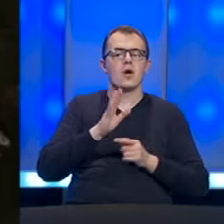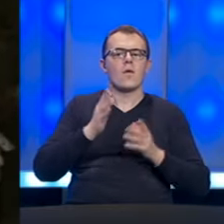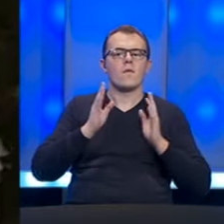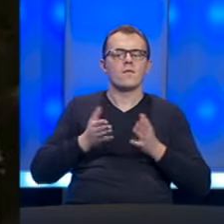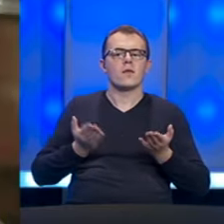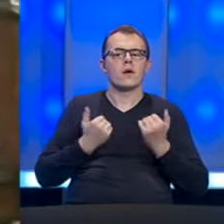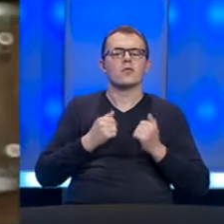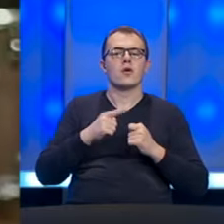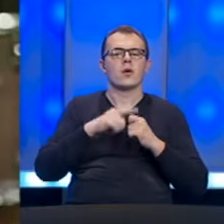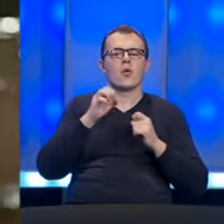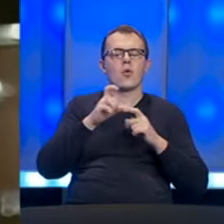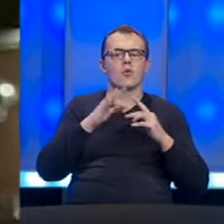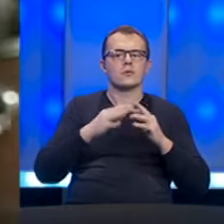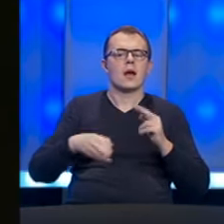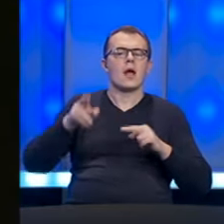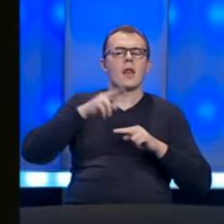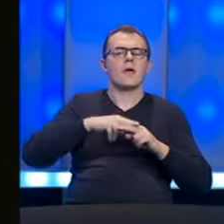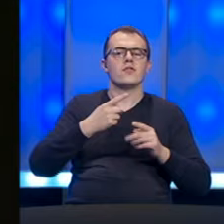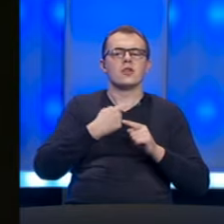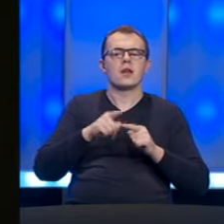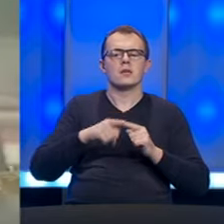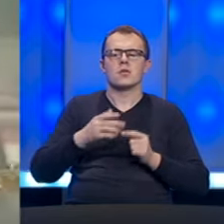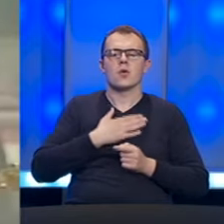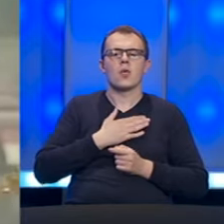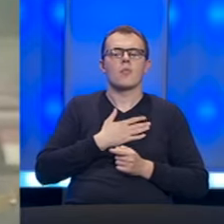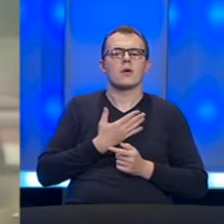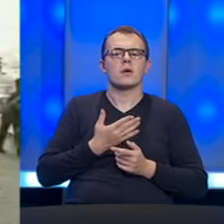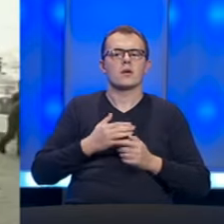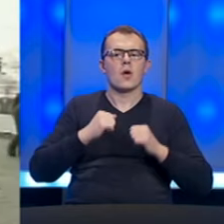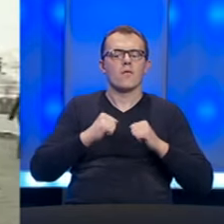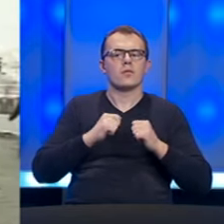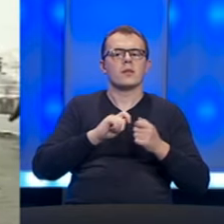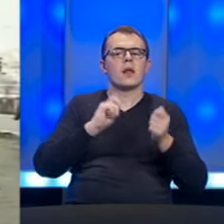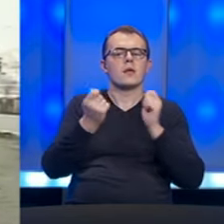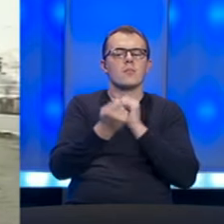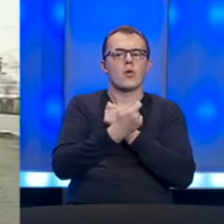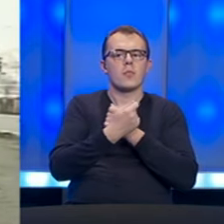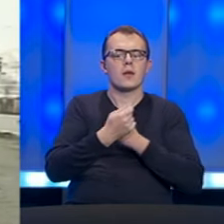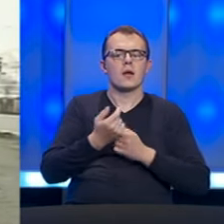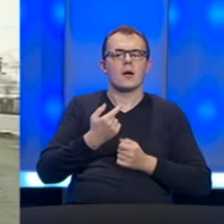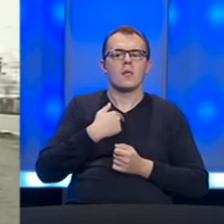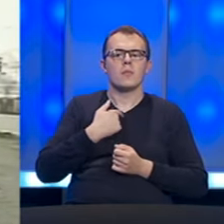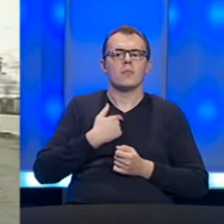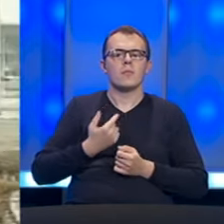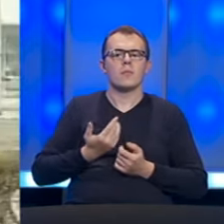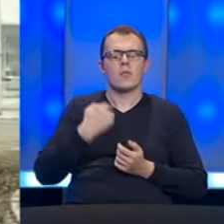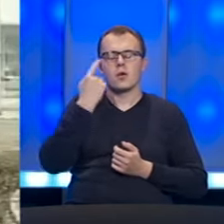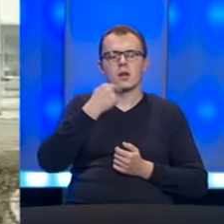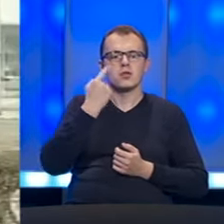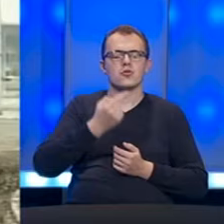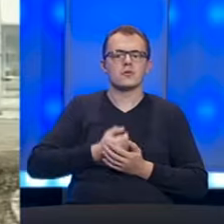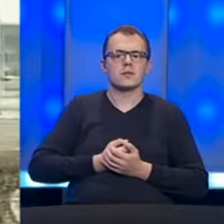vjerovatno je KOS-a najveći razlog mojih fundamentalnih promjena kora moje